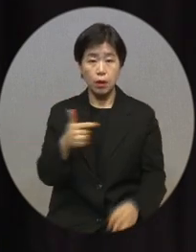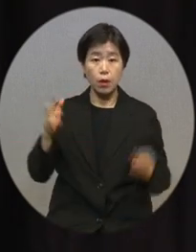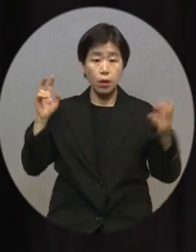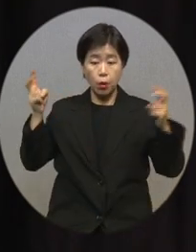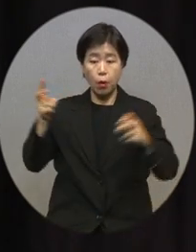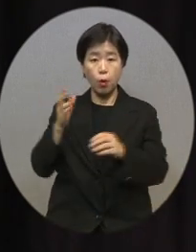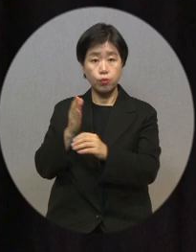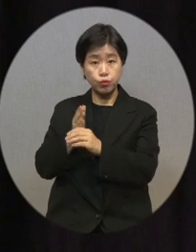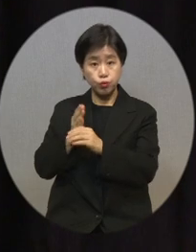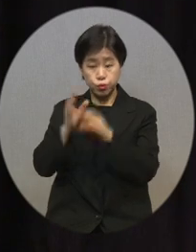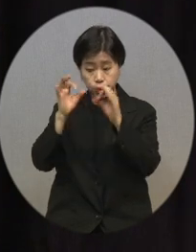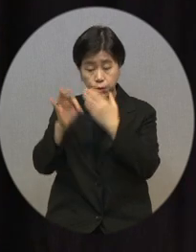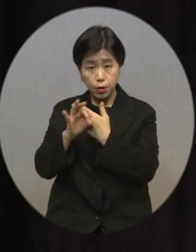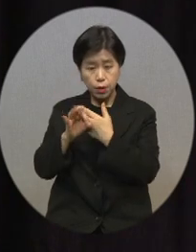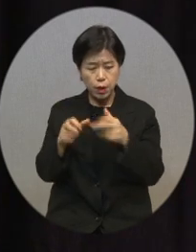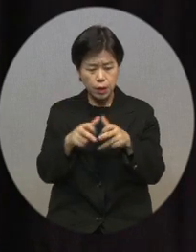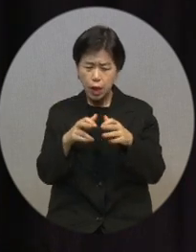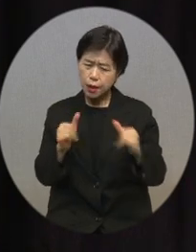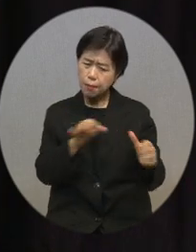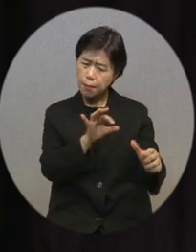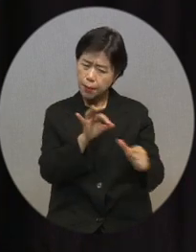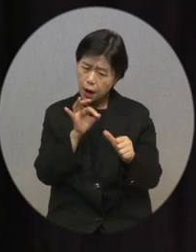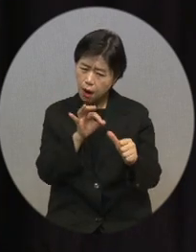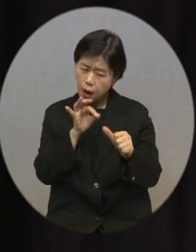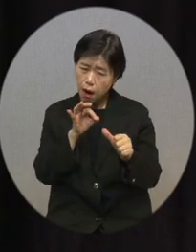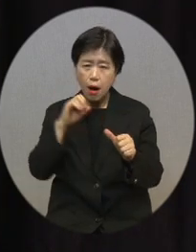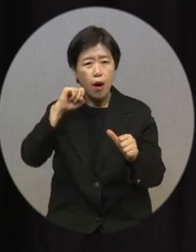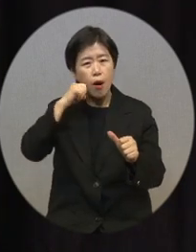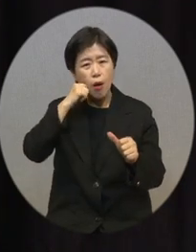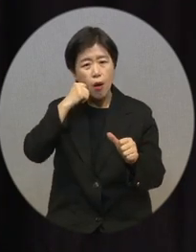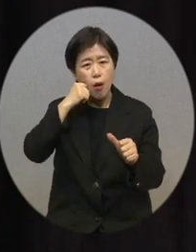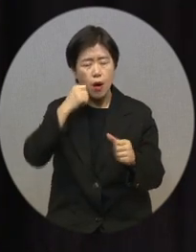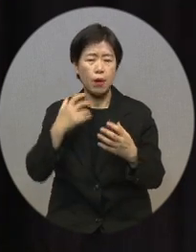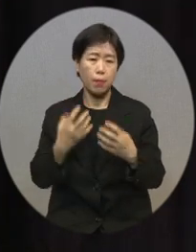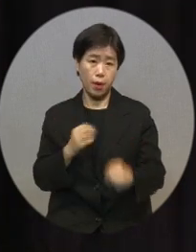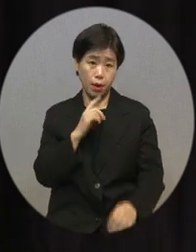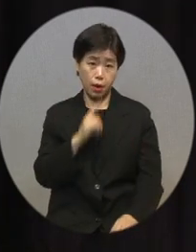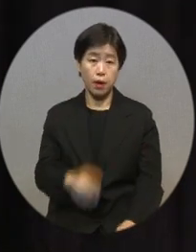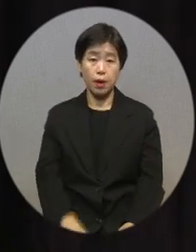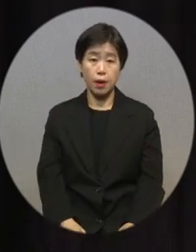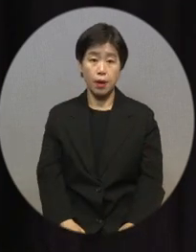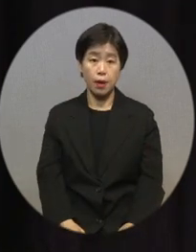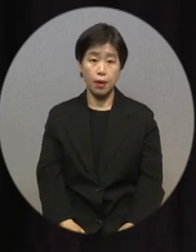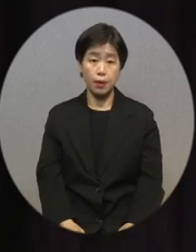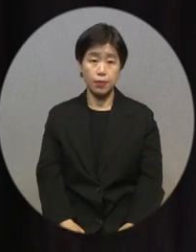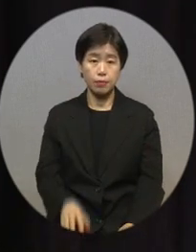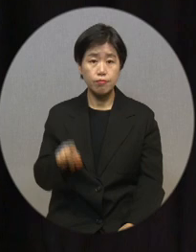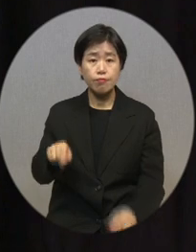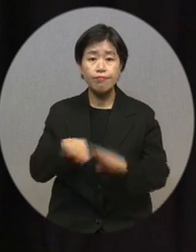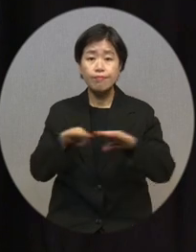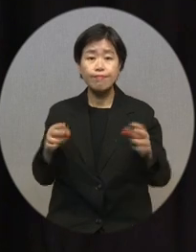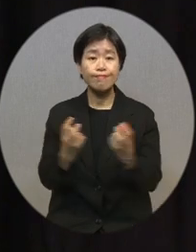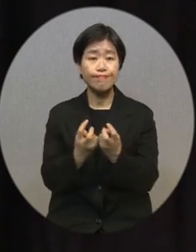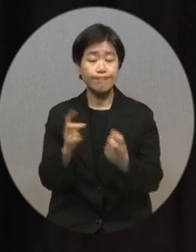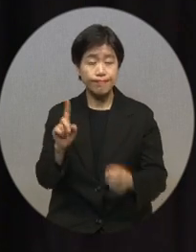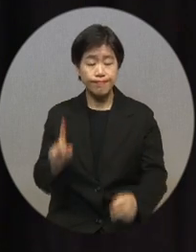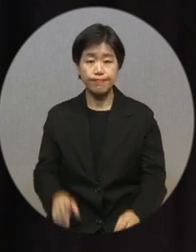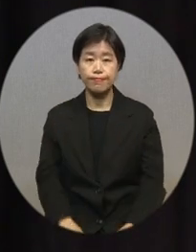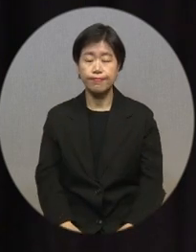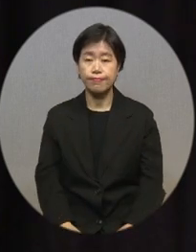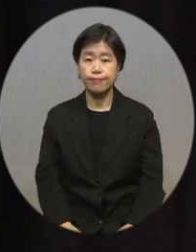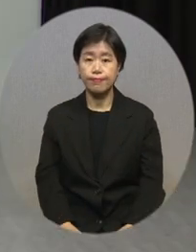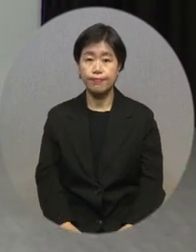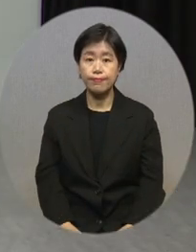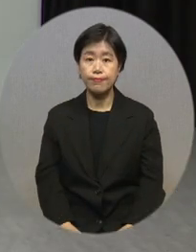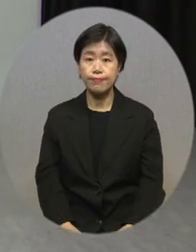많다고 그래요. 네. 기업의 장애인 고용을 확대하기 위해서는 어떤 방안이 또 필요하다고